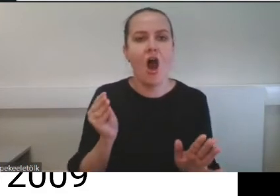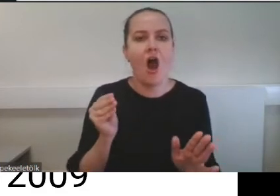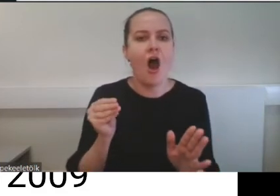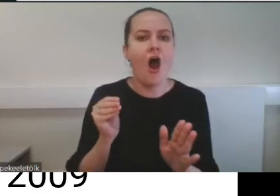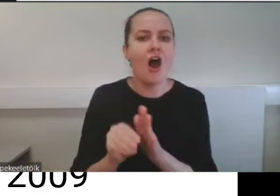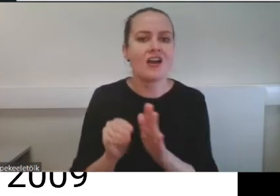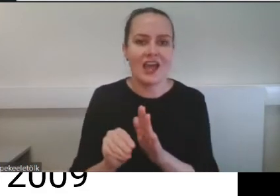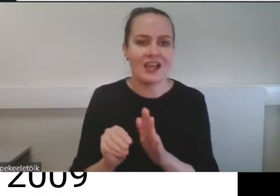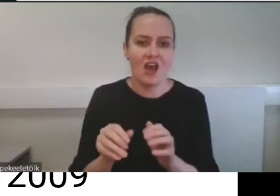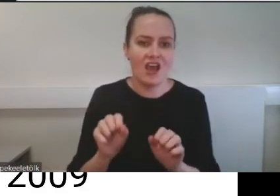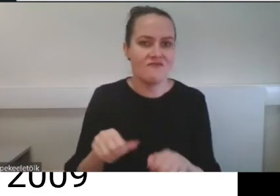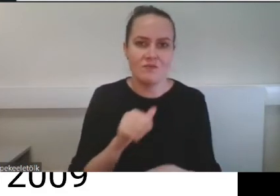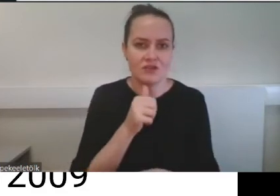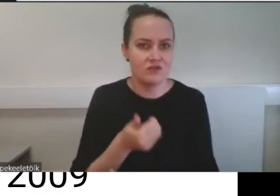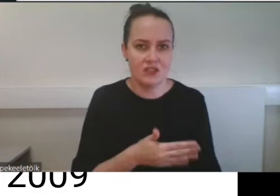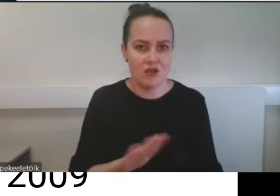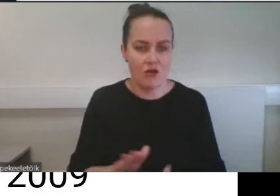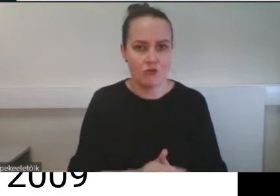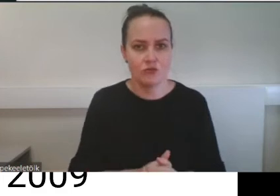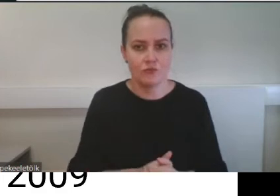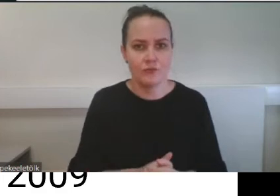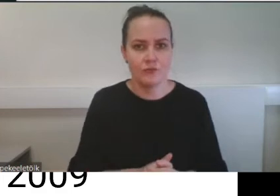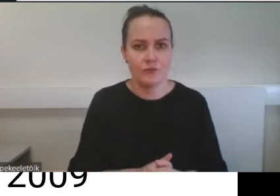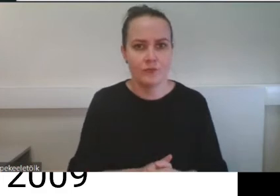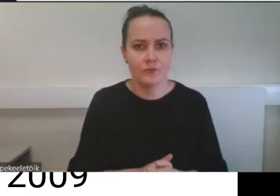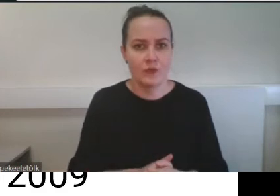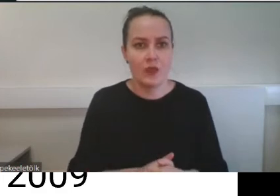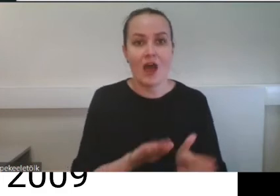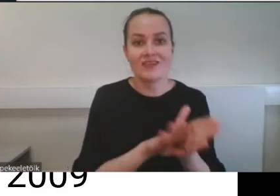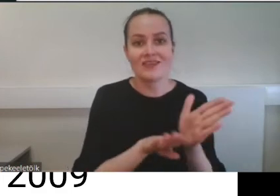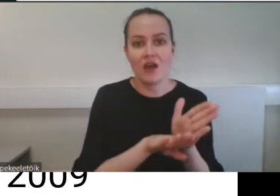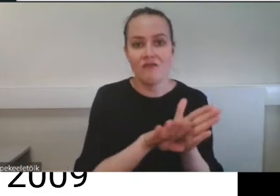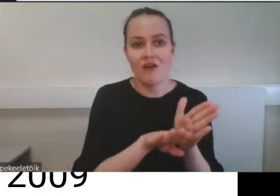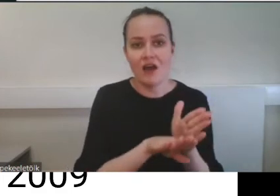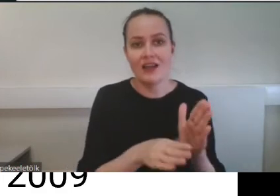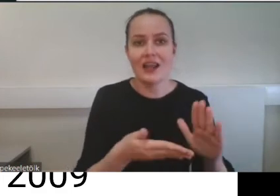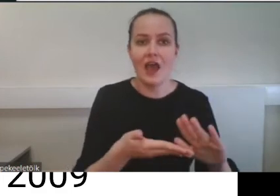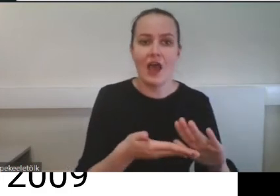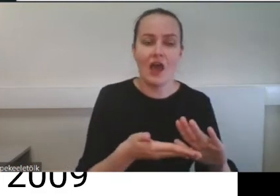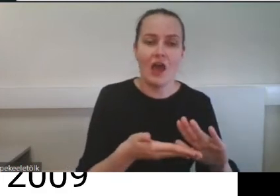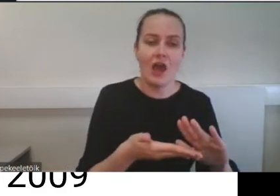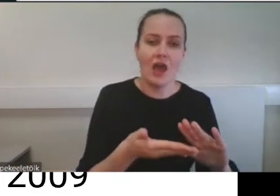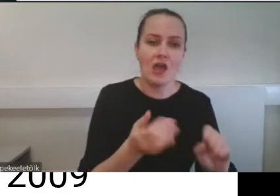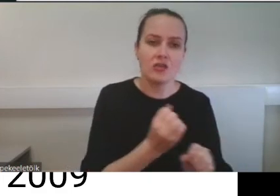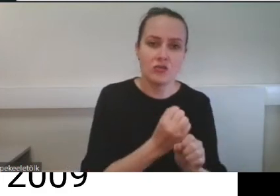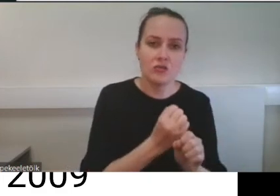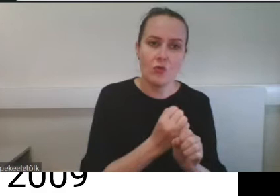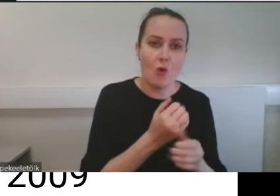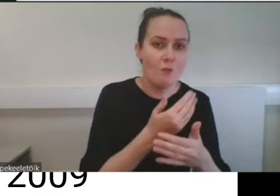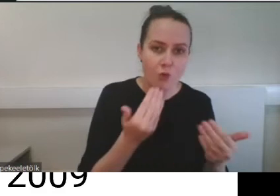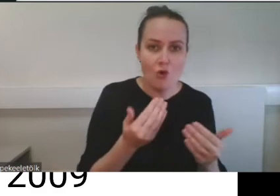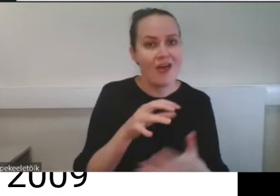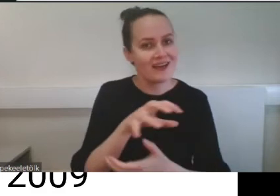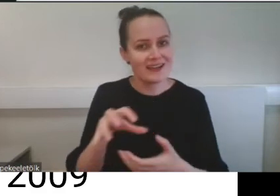Sotsiaalministeerium on siis teinud jah, kaks sellist suuremat kordusuuringut. Üks on laste sihtrühmas